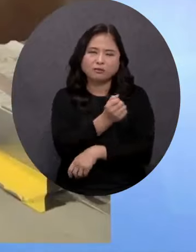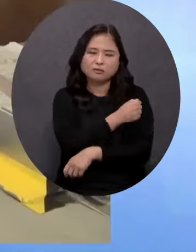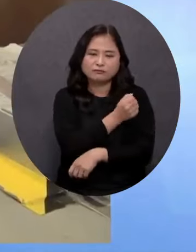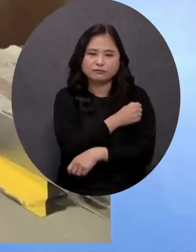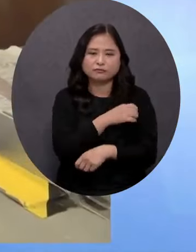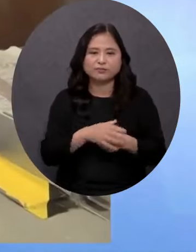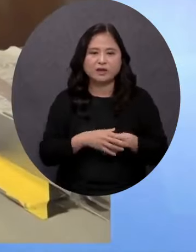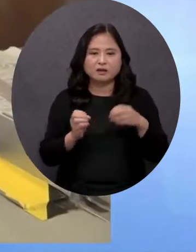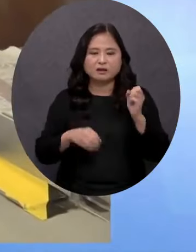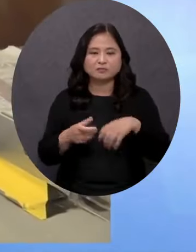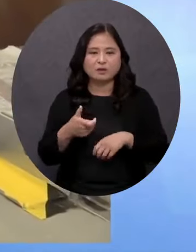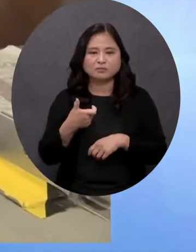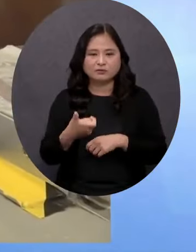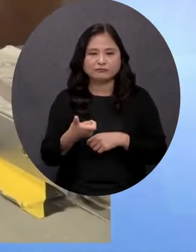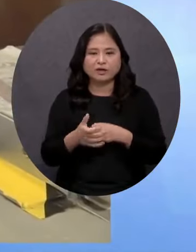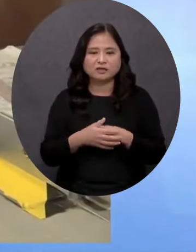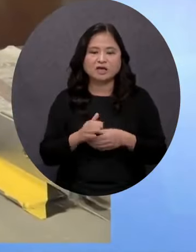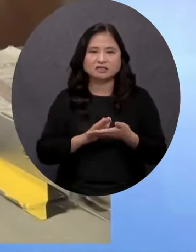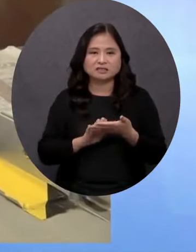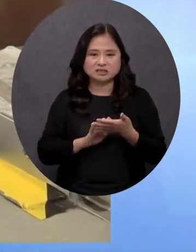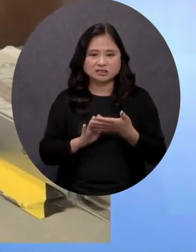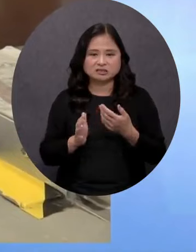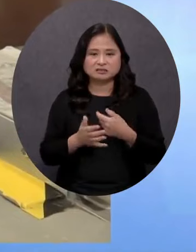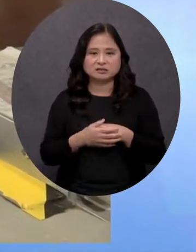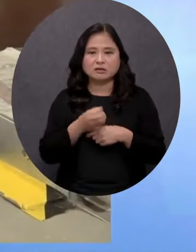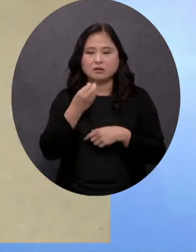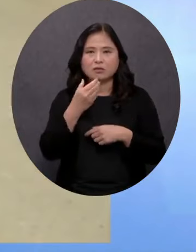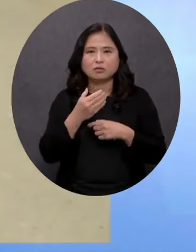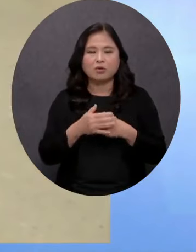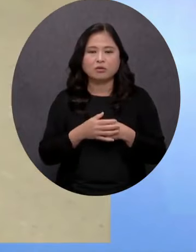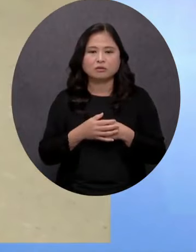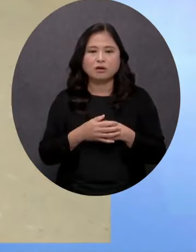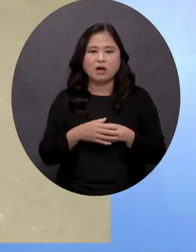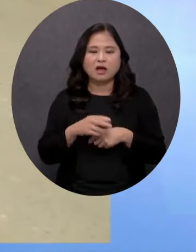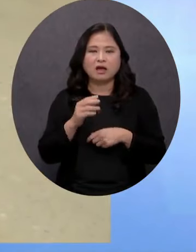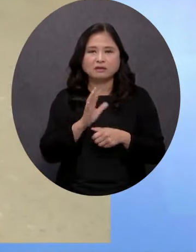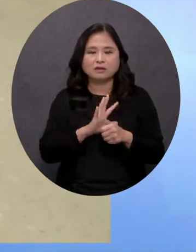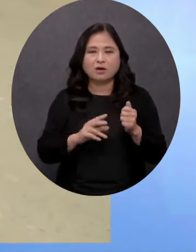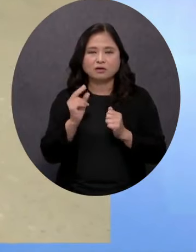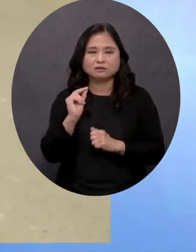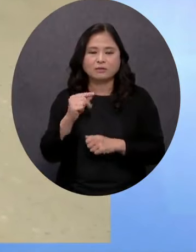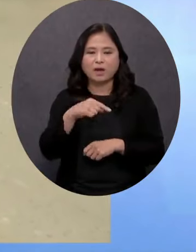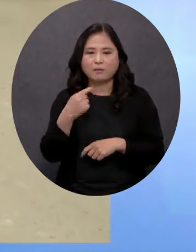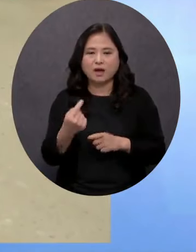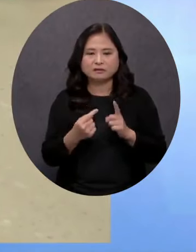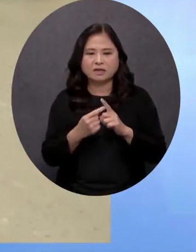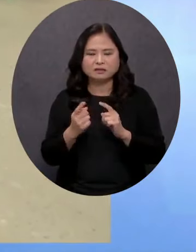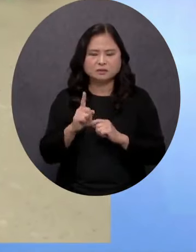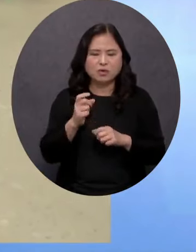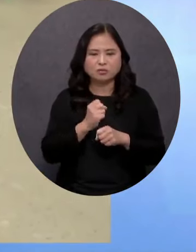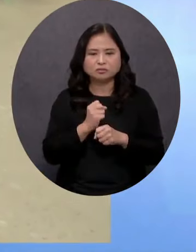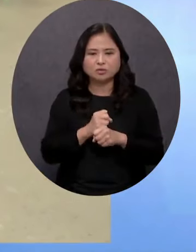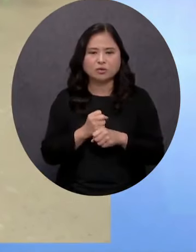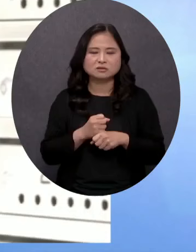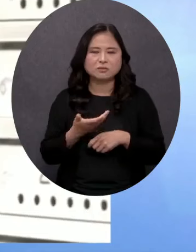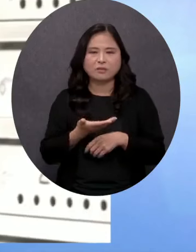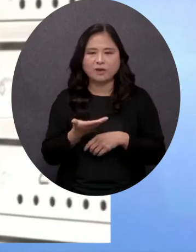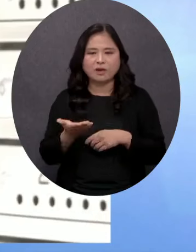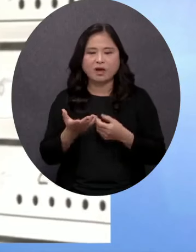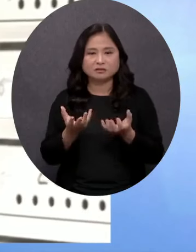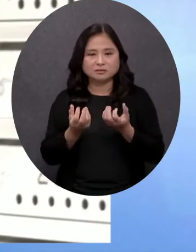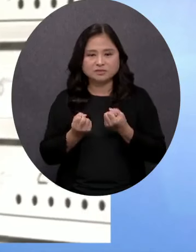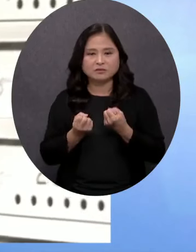垃圾收費這個事情實際上都是香港來講影響700,000人的，我們怎樣做，怎樣可以令到大家去接